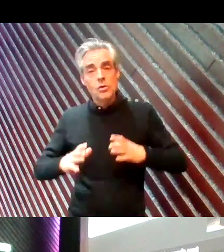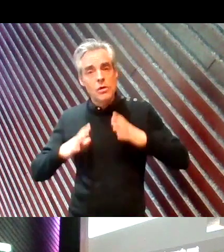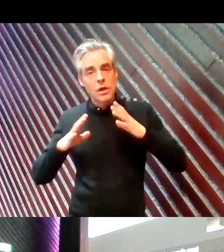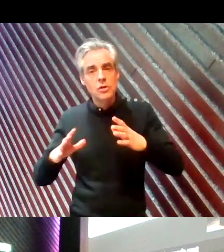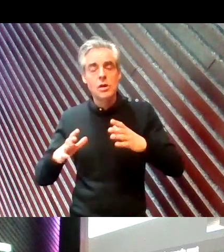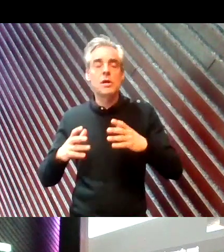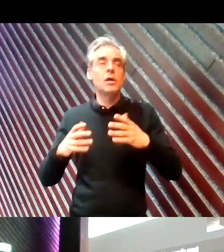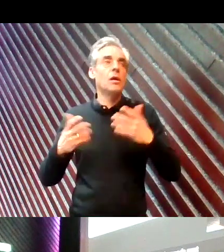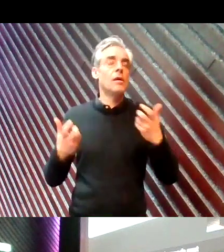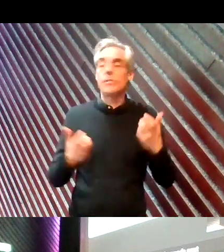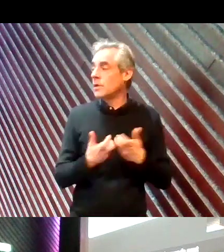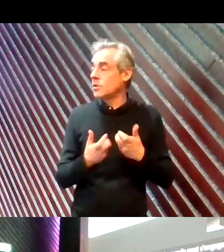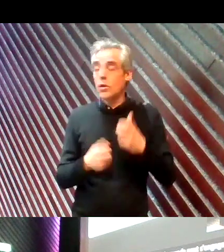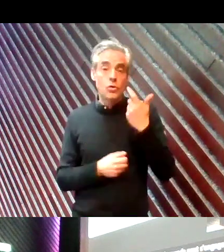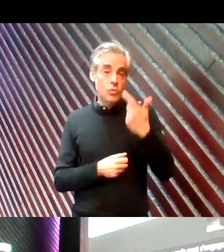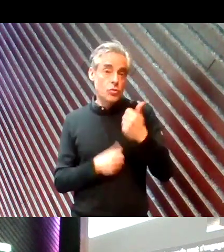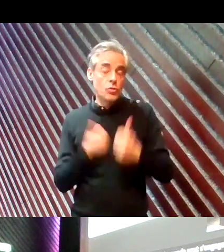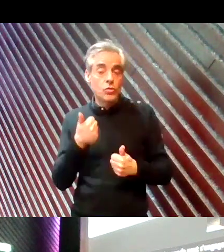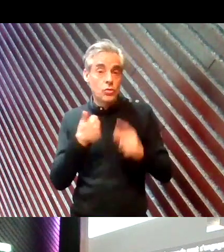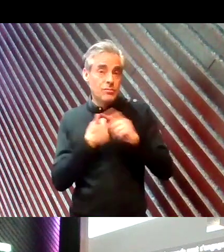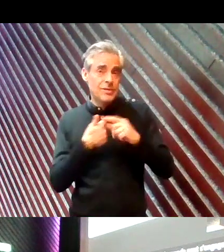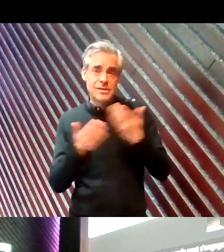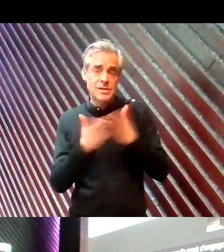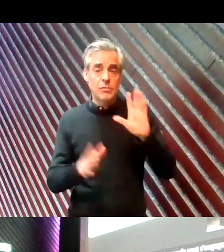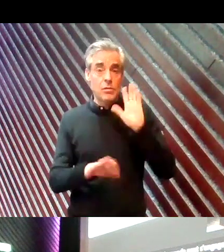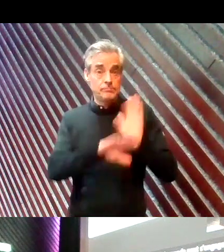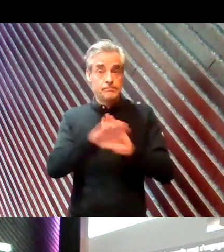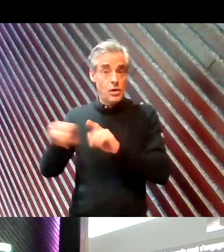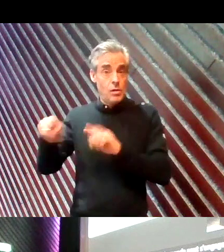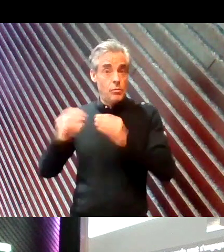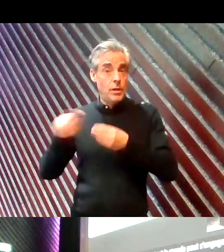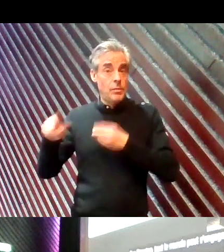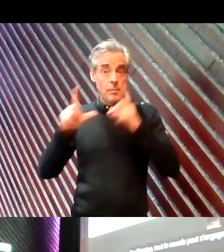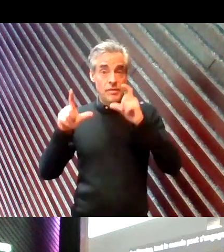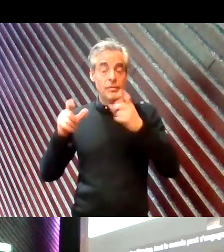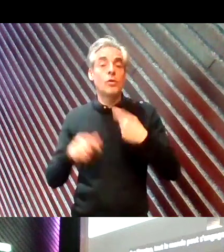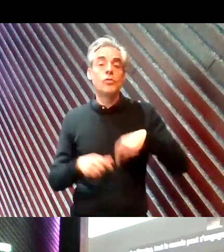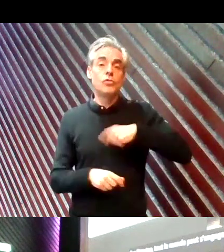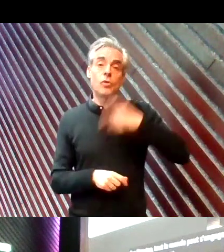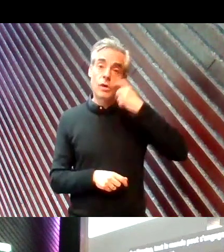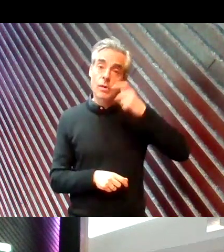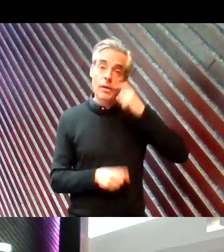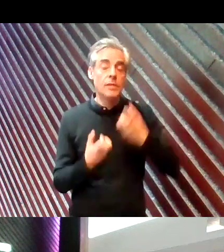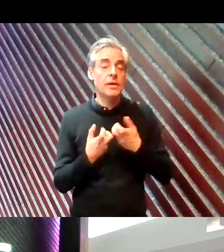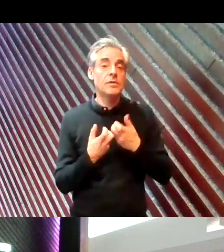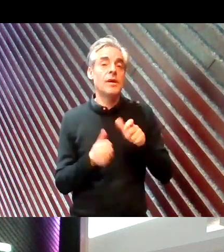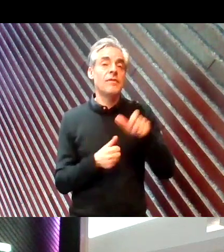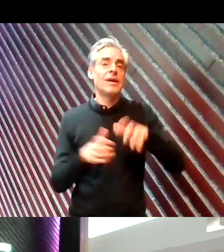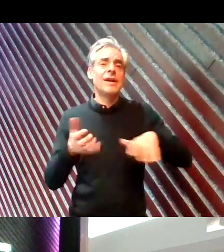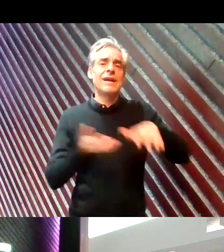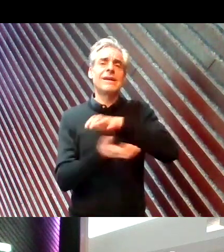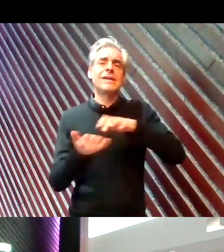'engager en faisant un simple signalement. En fait, on s'est rendu compte également avec la